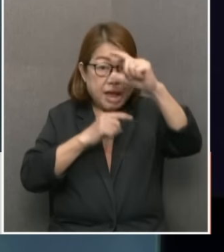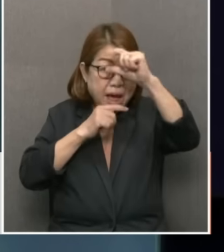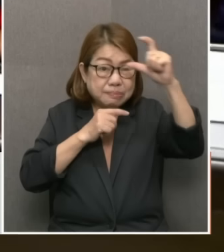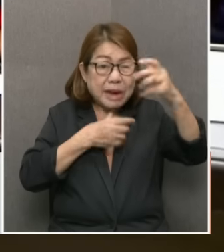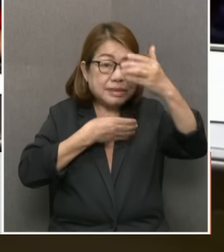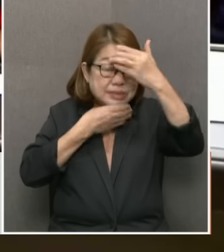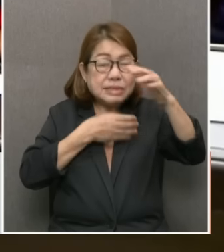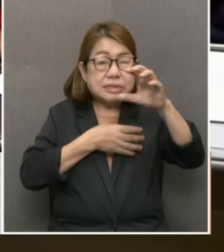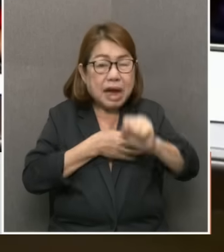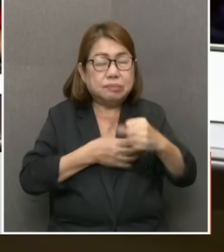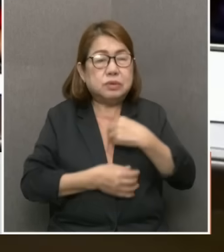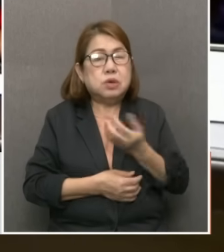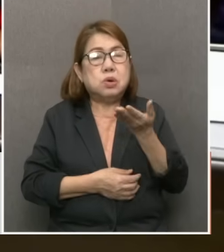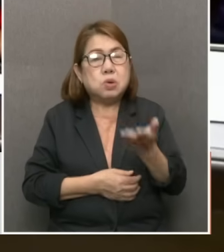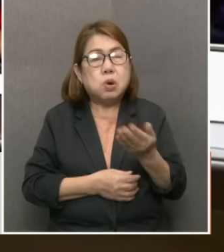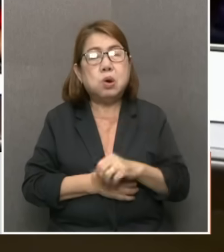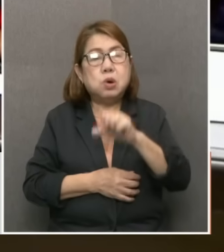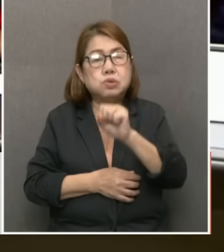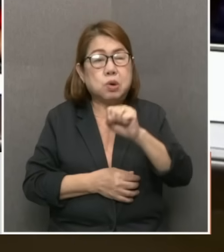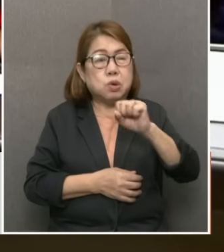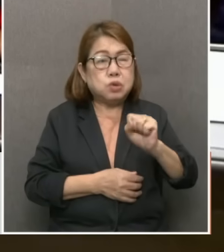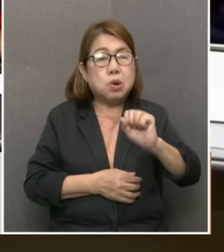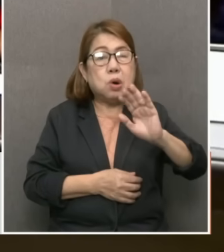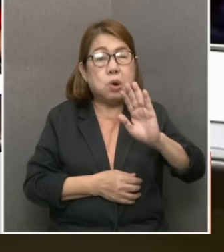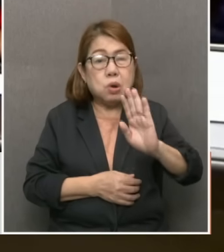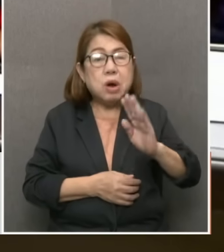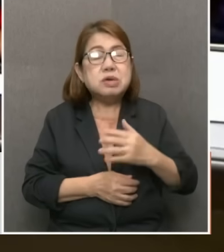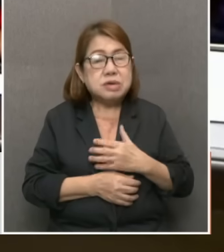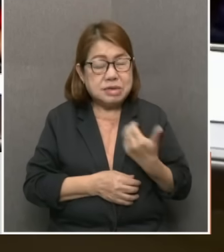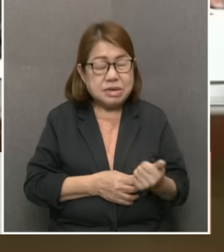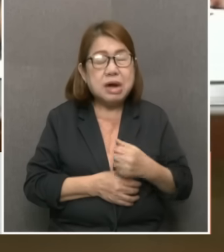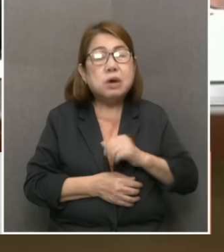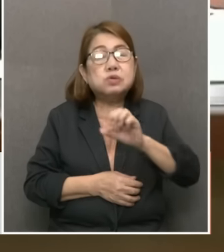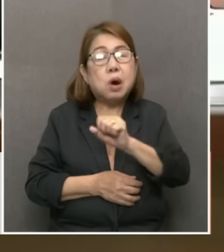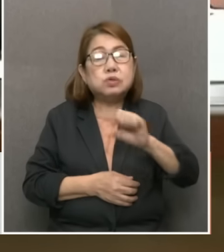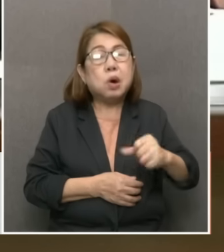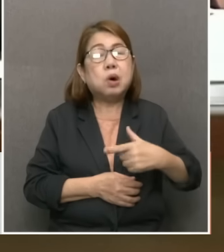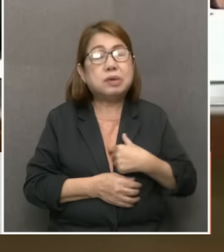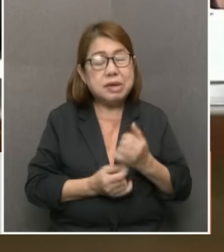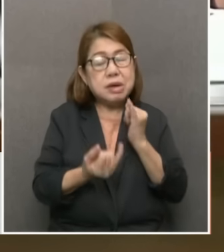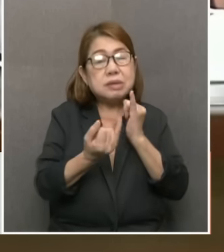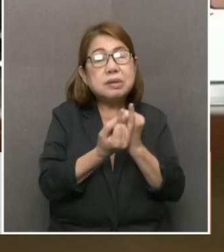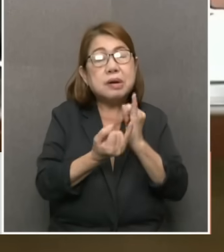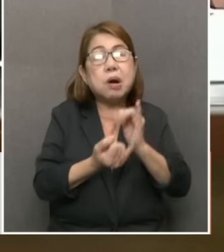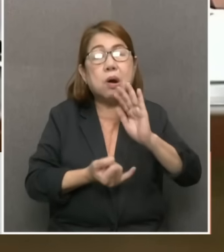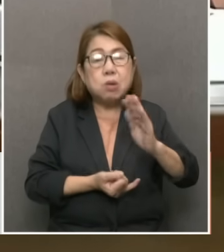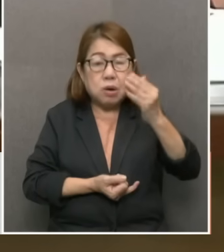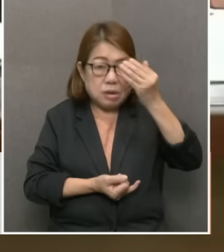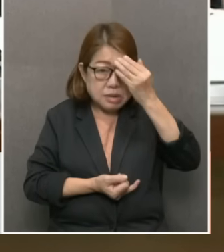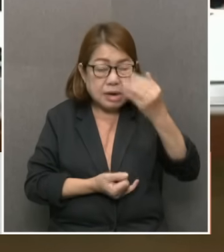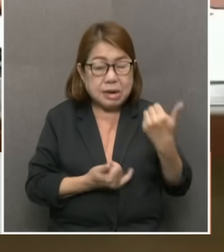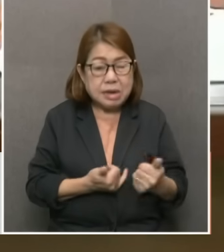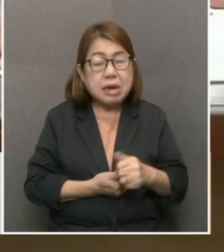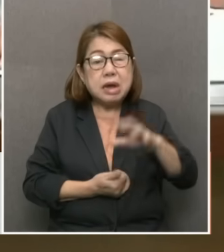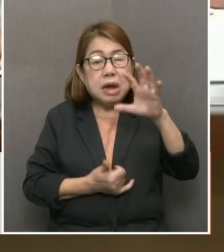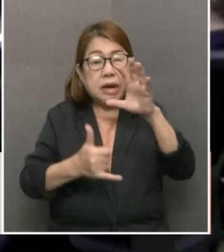ให้ส.ส.ฝ่ายขวาจัดในสภาของอิสราเอลอย่าลงโทษประหารชีวิตนักรบฮามาสที่จับมาได้